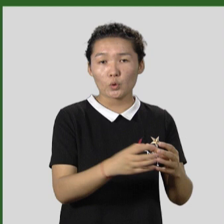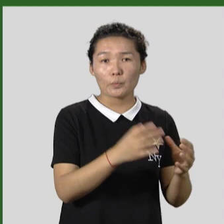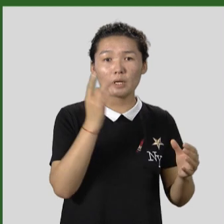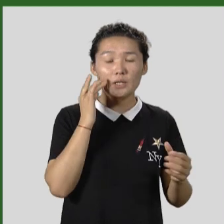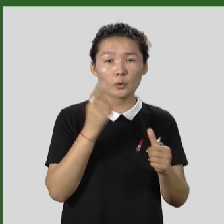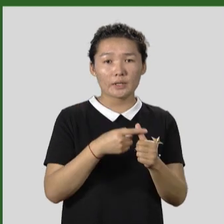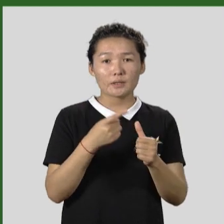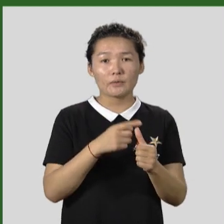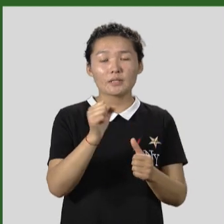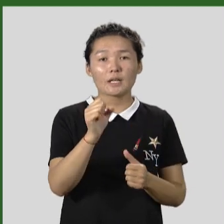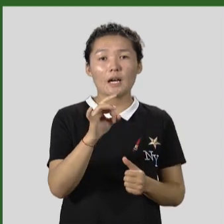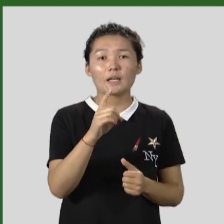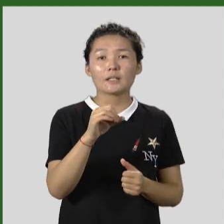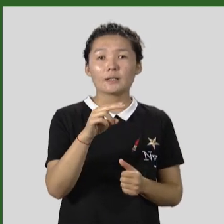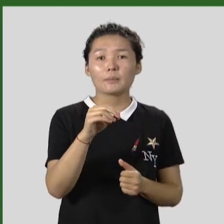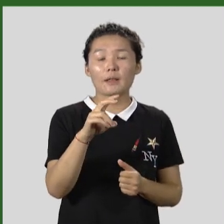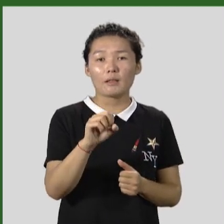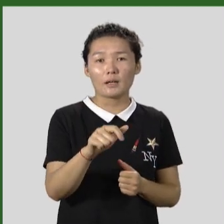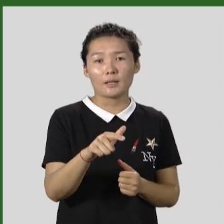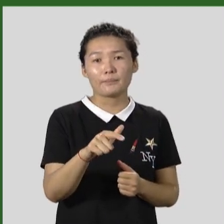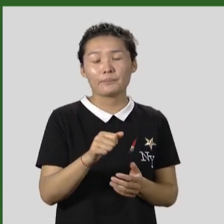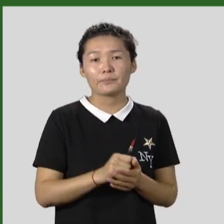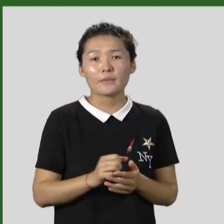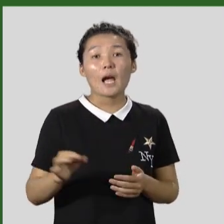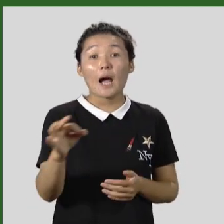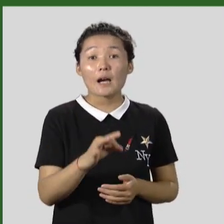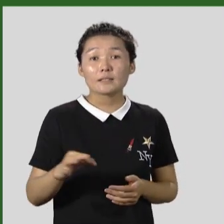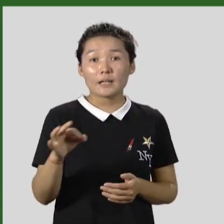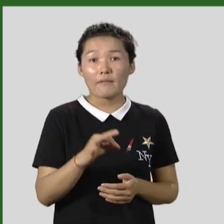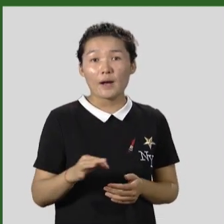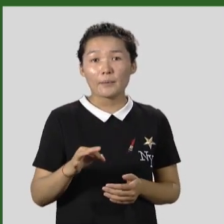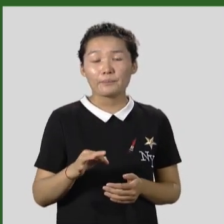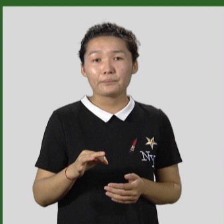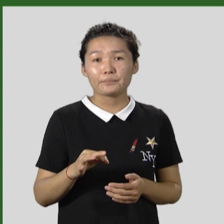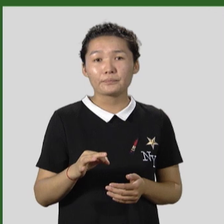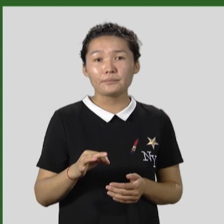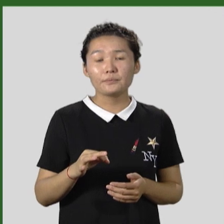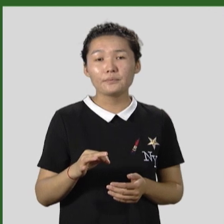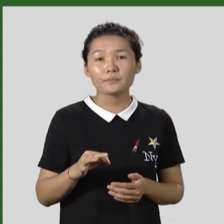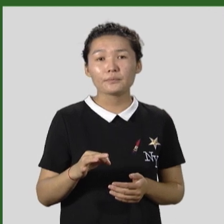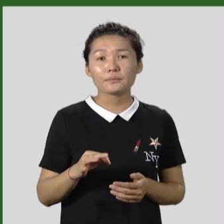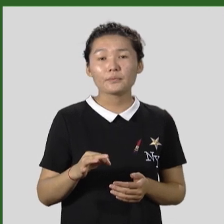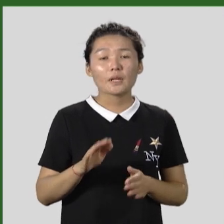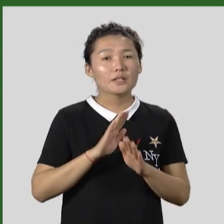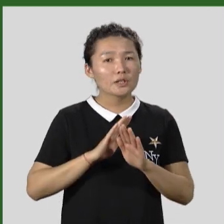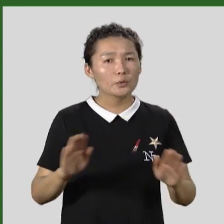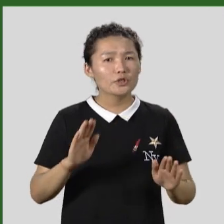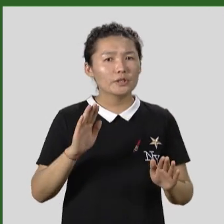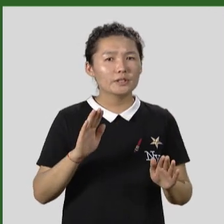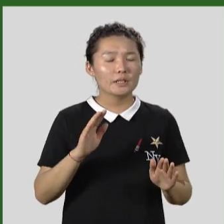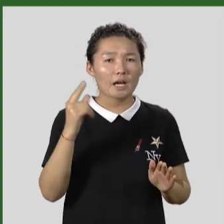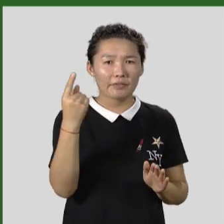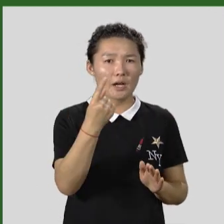называются архипелагами. Острова исключительно разнообразны. Большие и